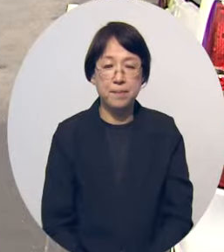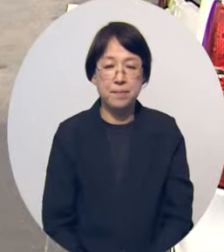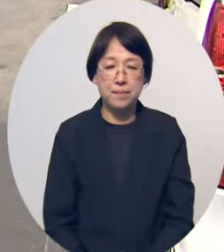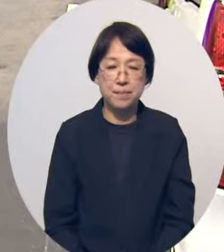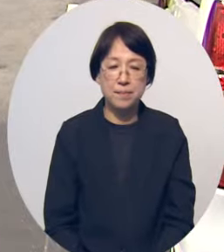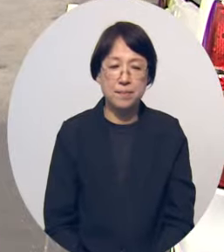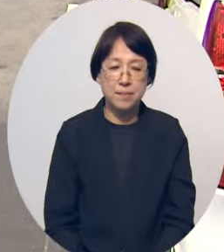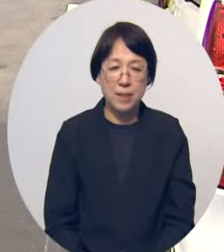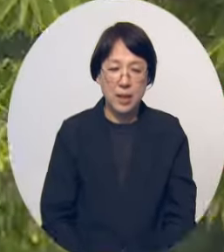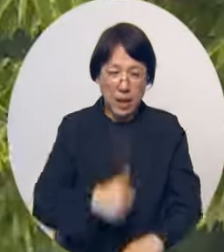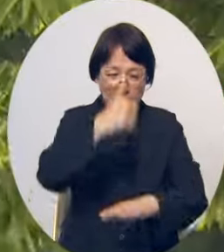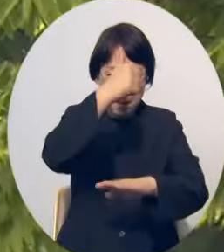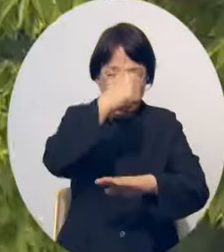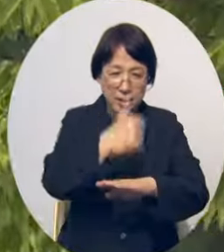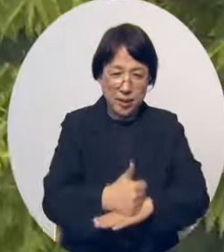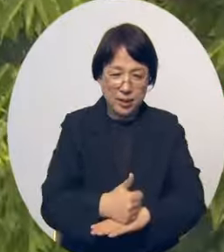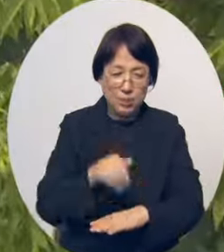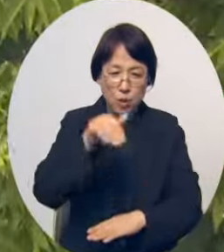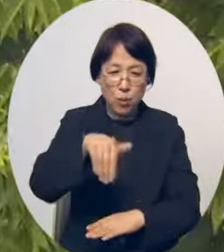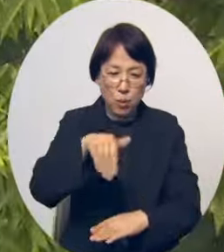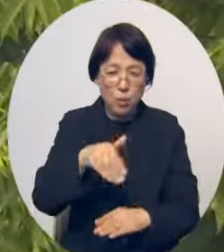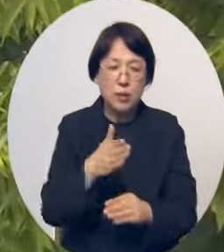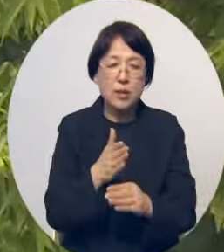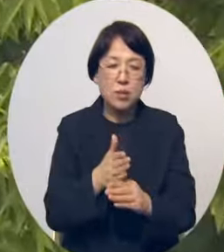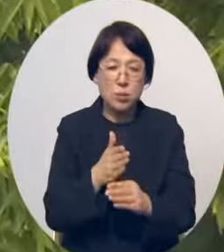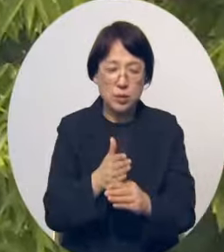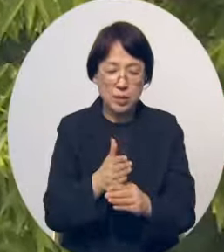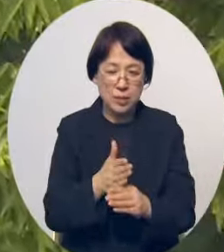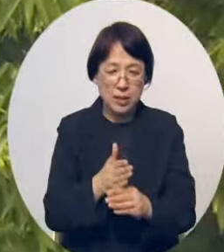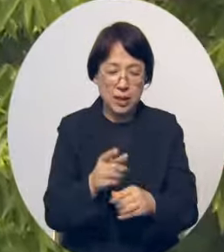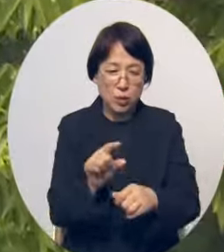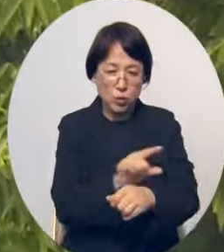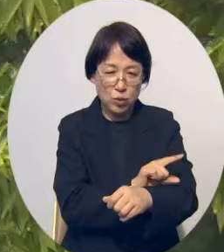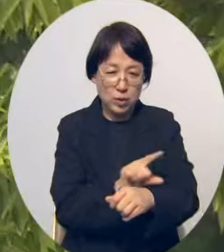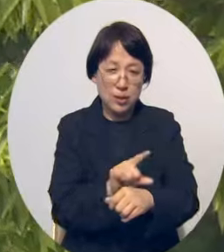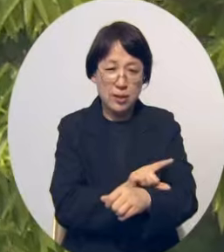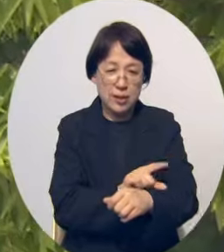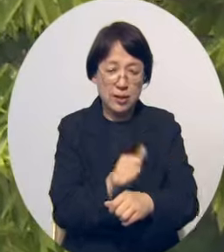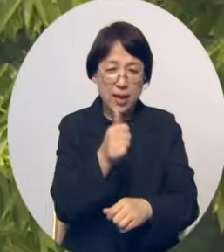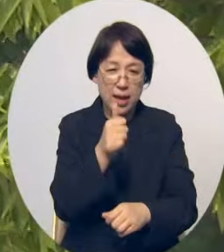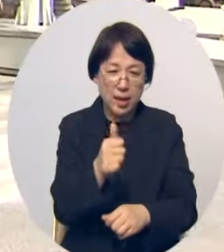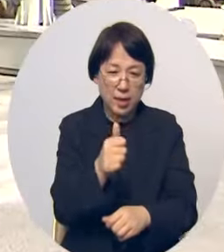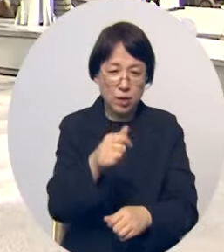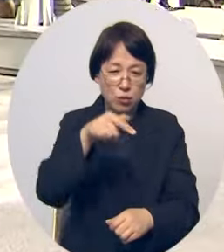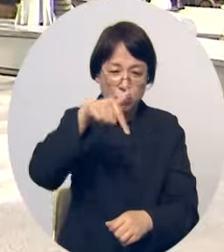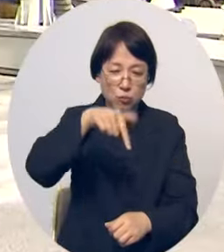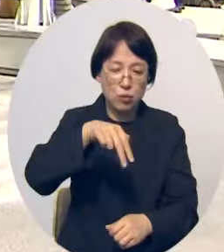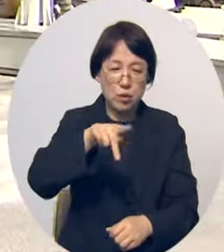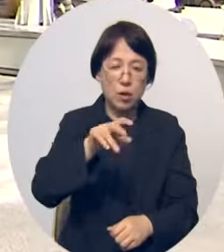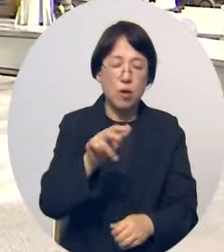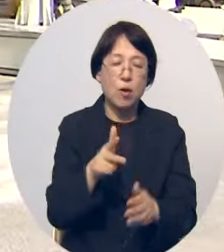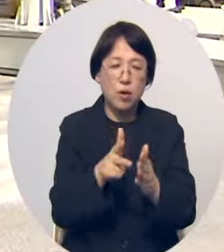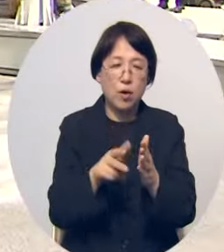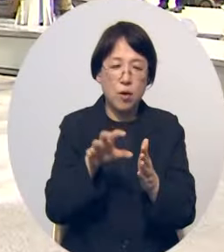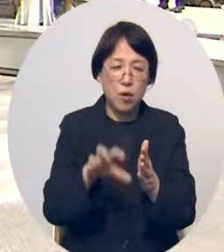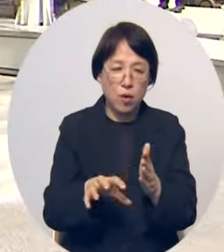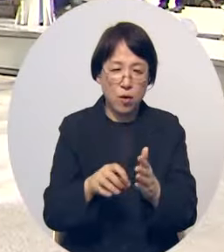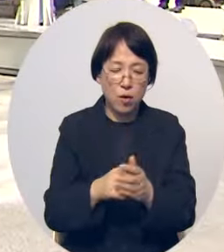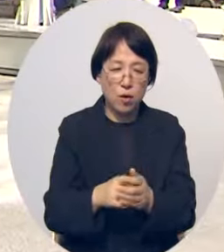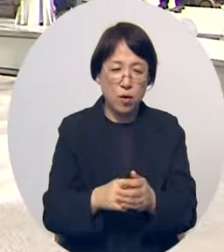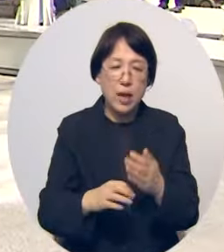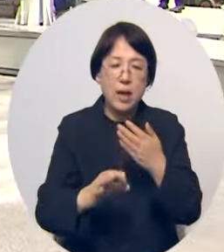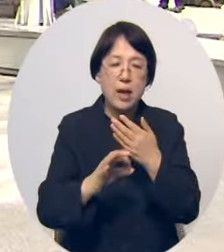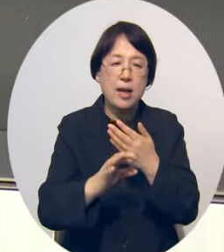개통을 앞두고 막바지 작업의 한창인 수도권 광역급행철도 GTX-A 구성역. 종합시험 운행과